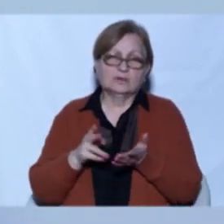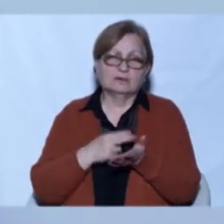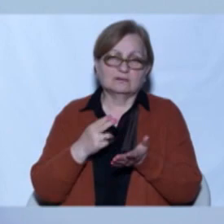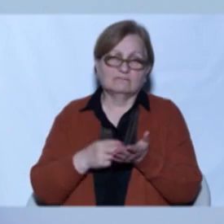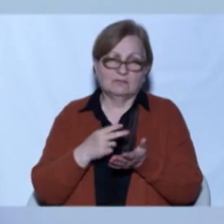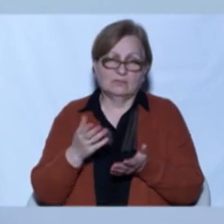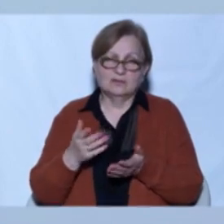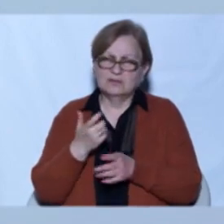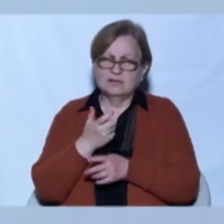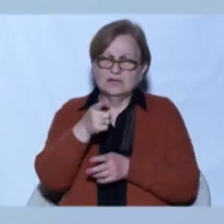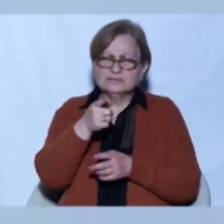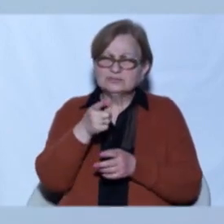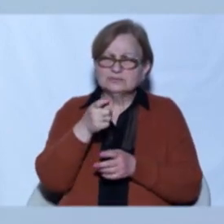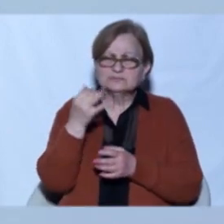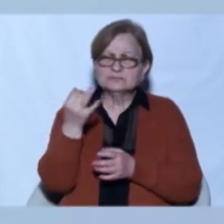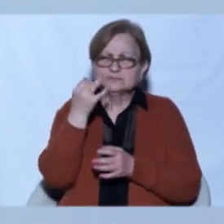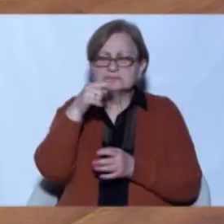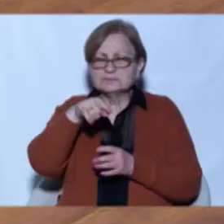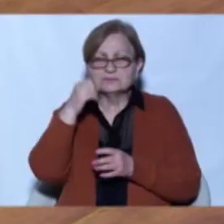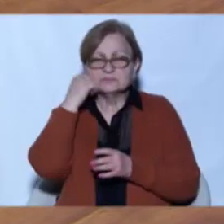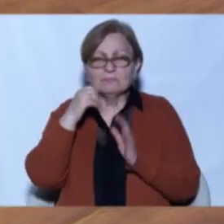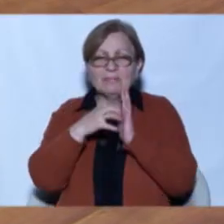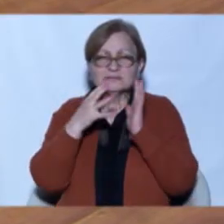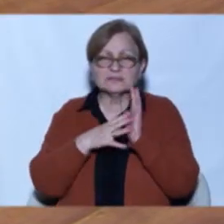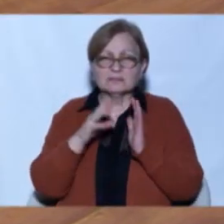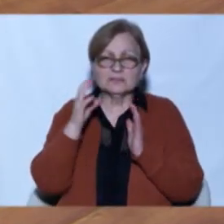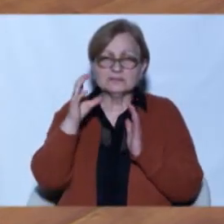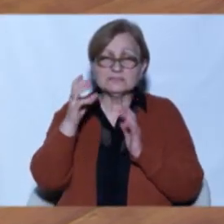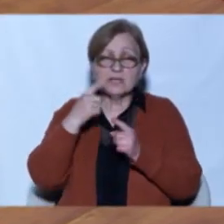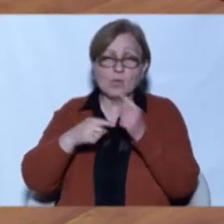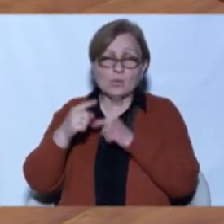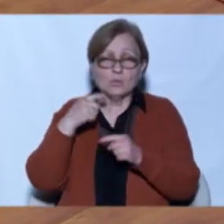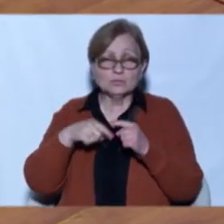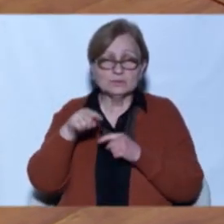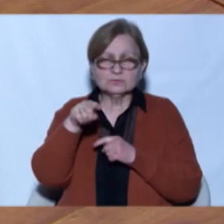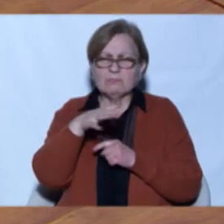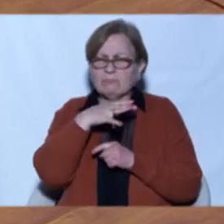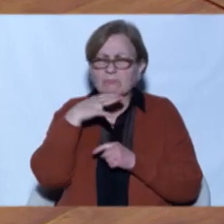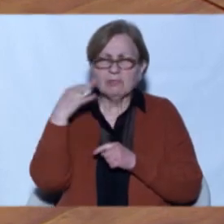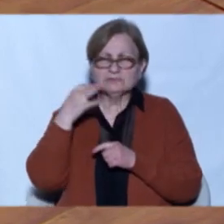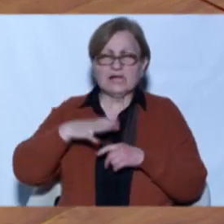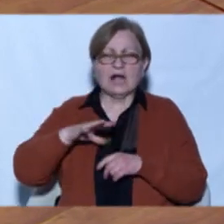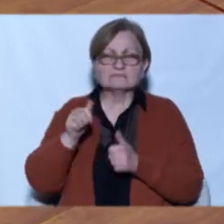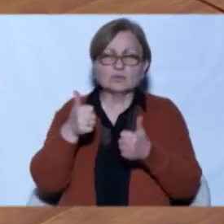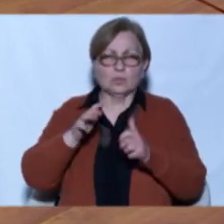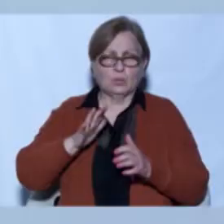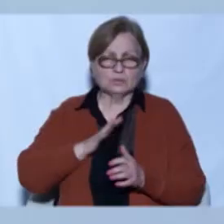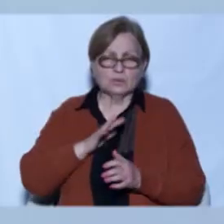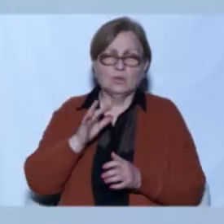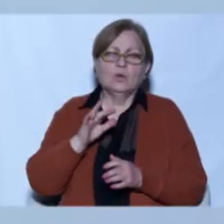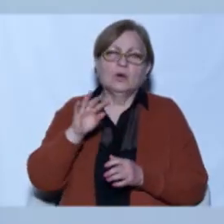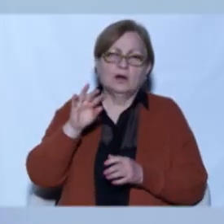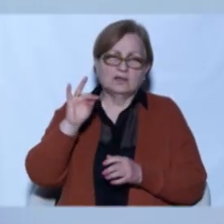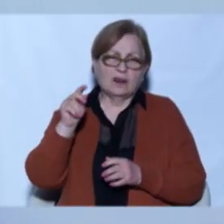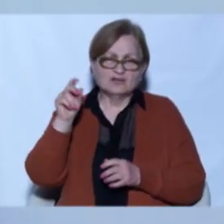და უფრო მეტად გირჩევ ამ ეტაპზე რომ ილია ჭავჭავაძის შესახებ რას წერს აკამორჩილაძე ის წაიკითხო.